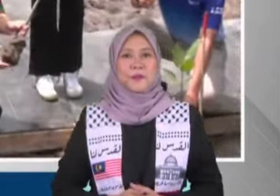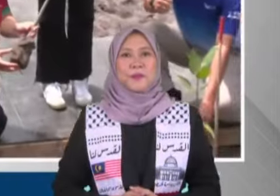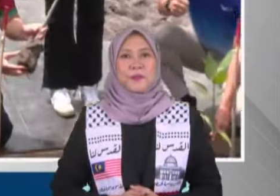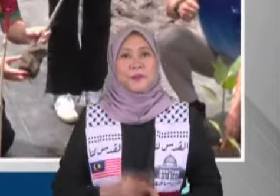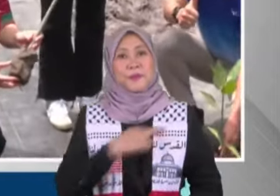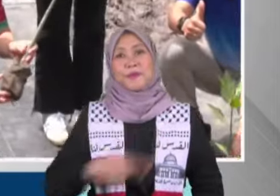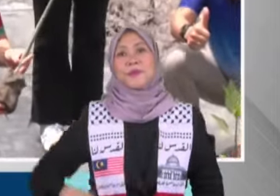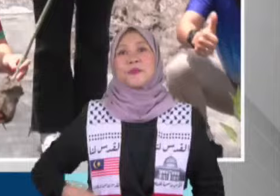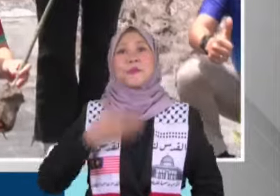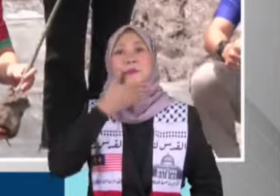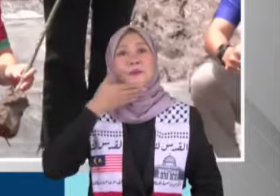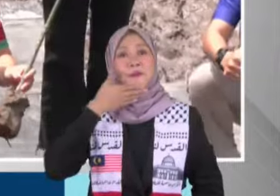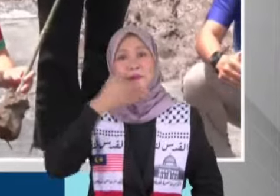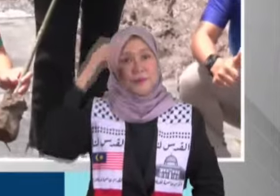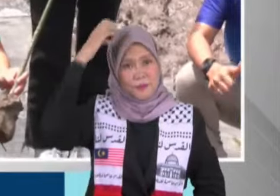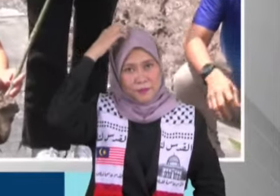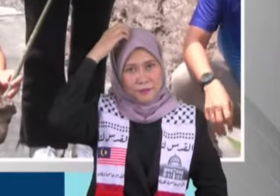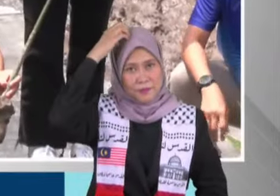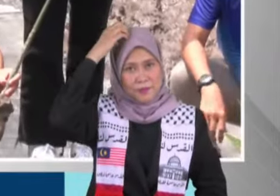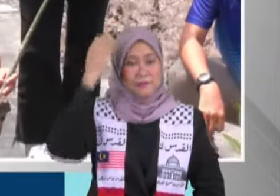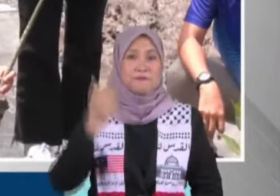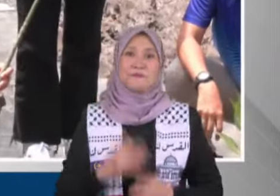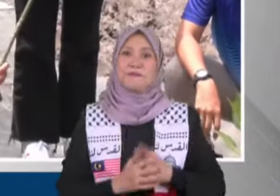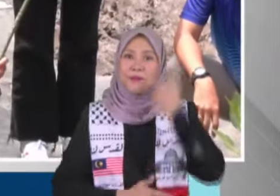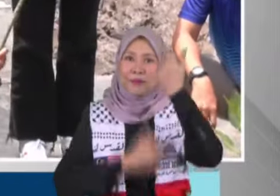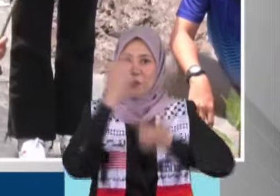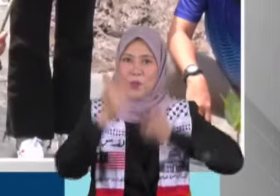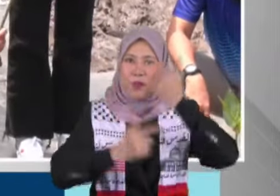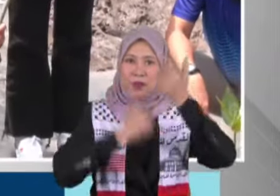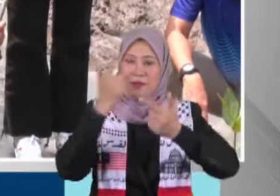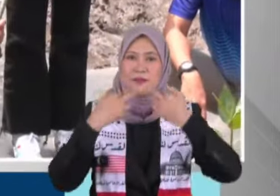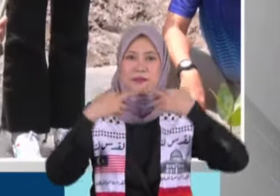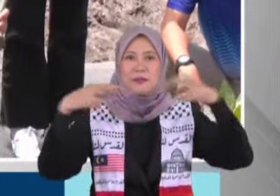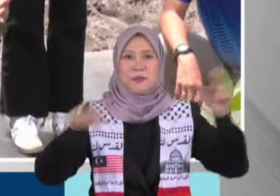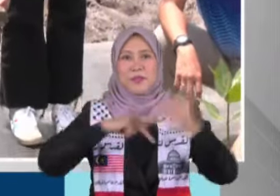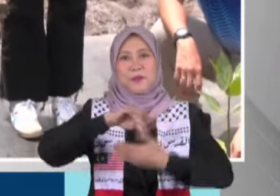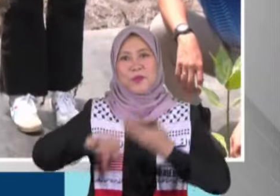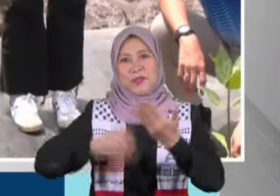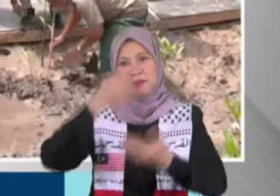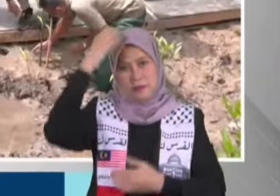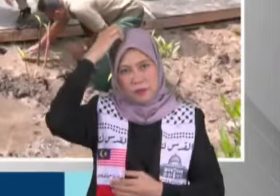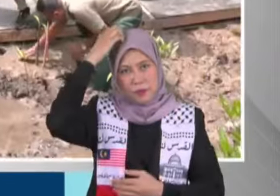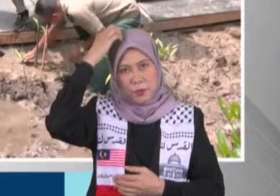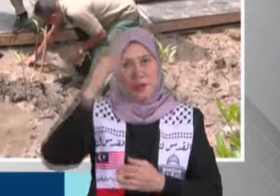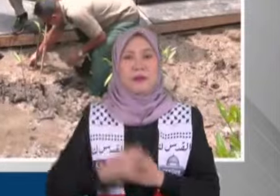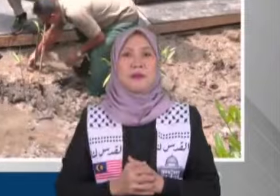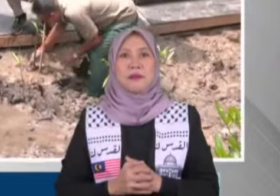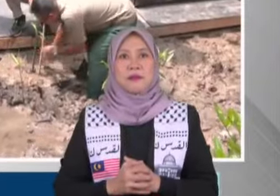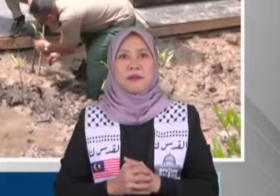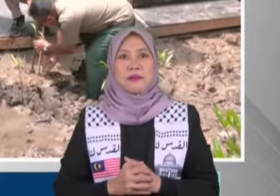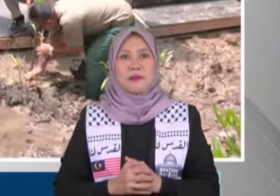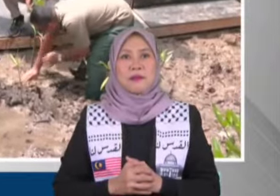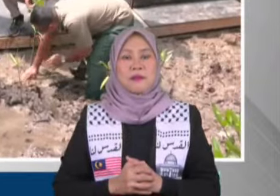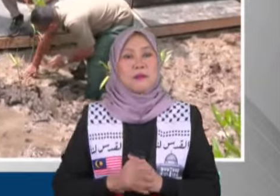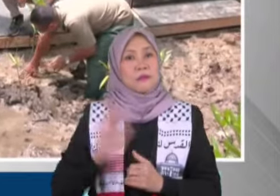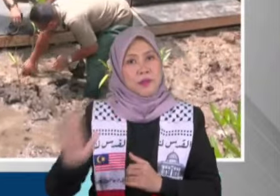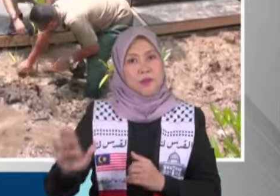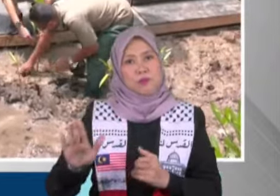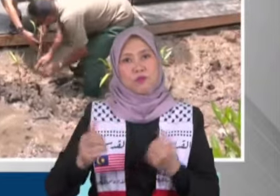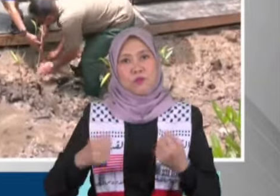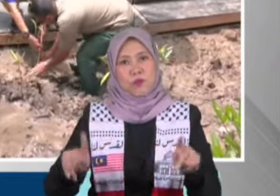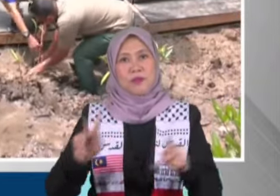Raja Muda Selangor berkenan melakukan lawatan rasmi ke projek Selangor Maritime Gateway Mangrove Point. Baginda meluangkan